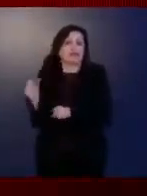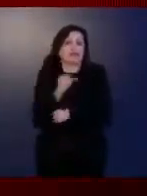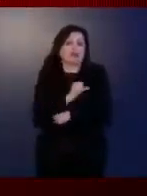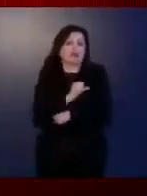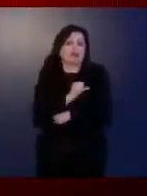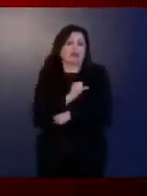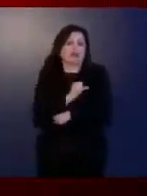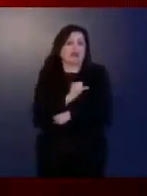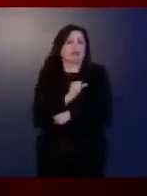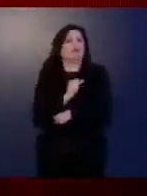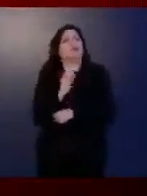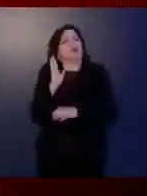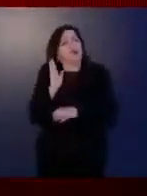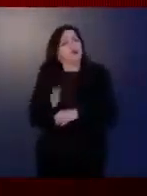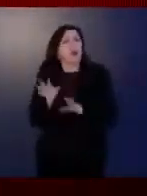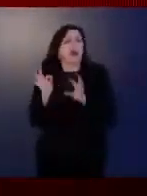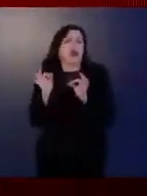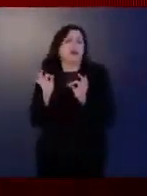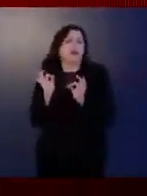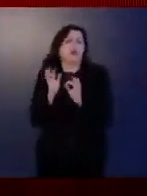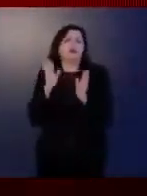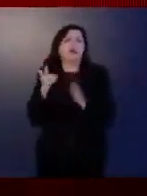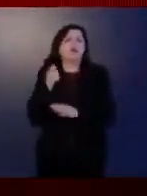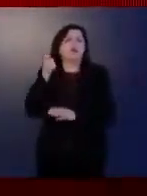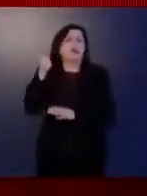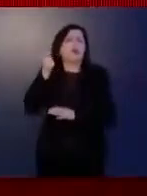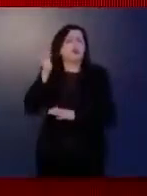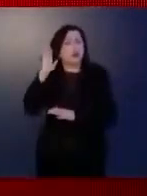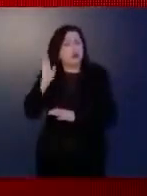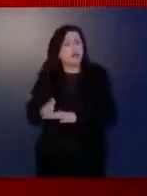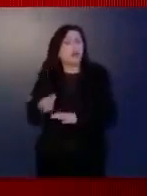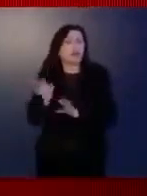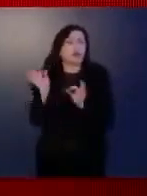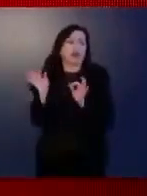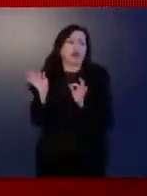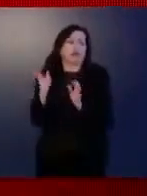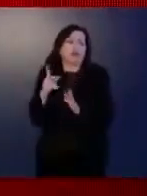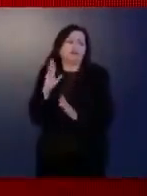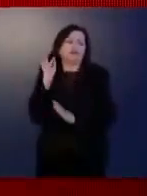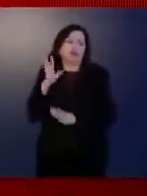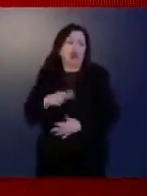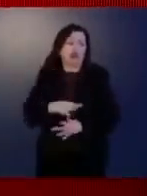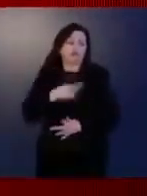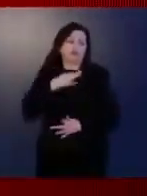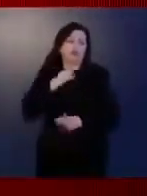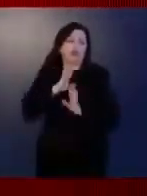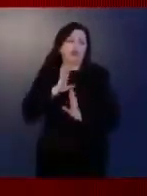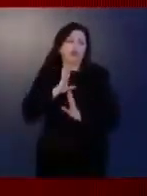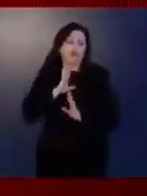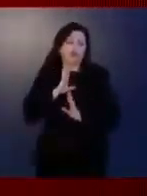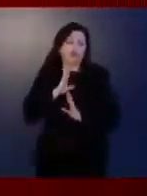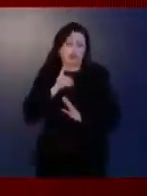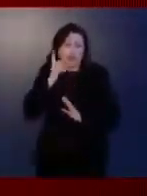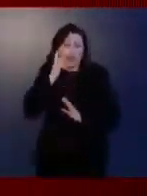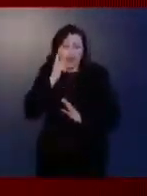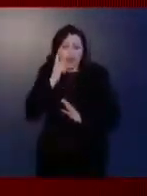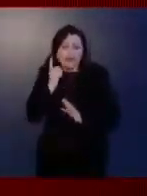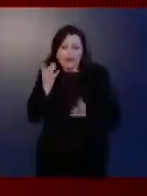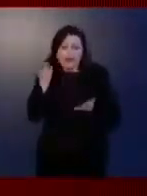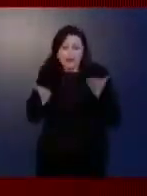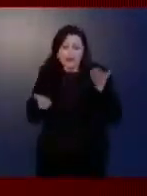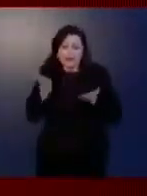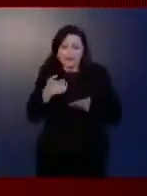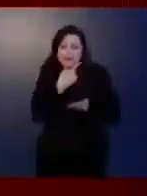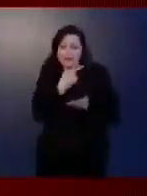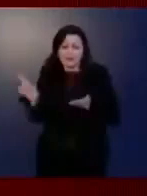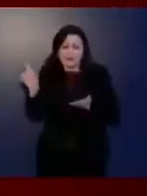διεξάγει και να ρυθμίσει τις οφειλές του με έναν αξιοπρεπή τρόπο. Είναι δύο διαφορετικοί κόσμοι. Και για